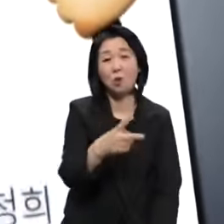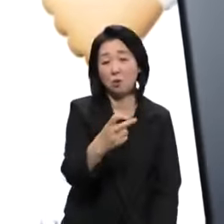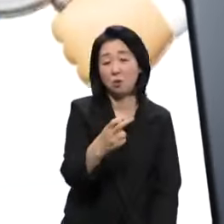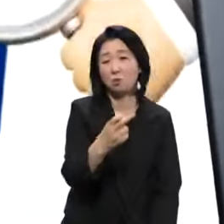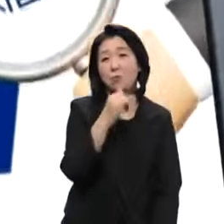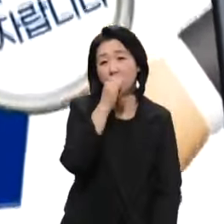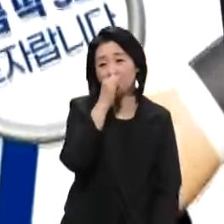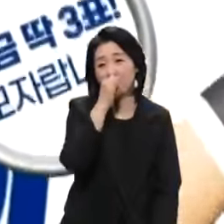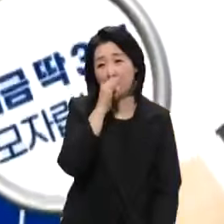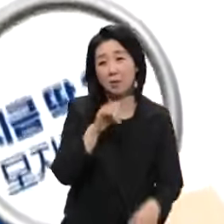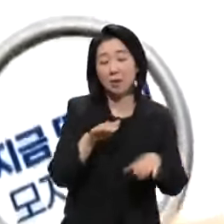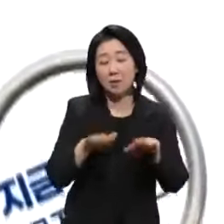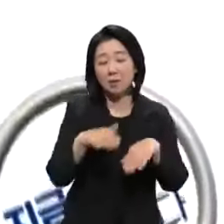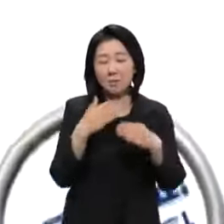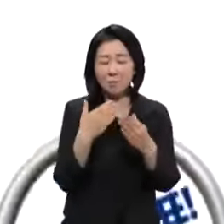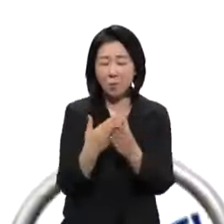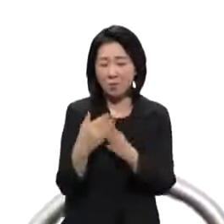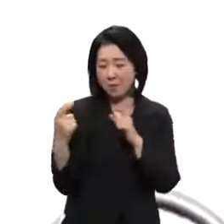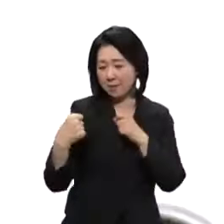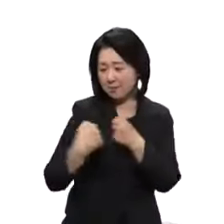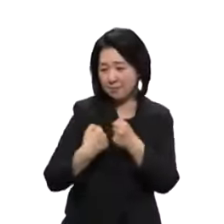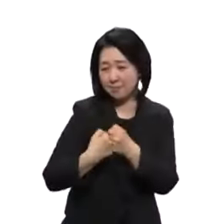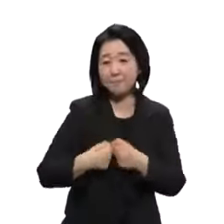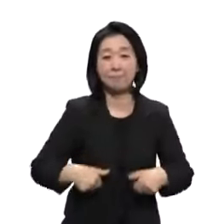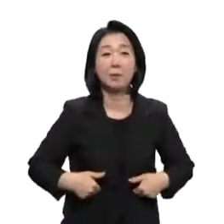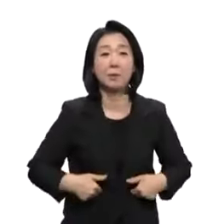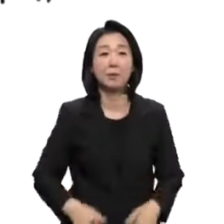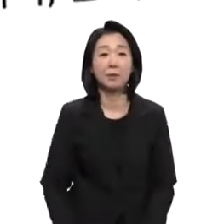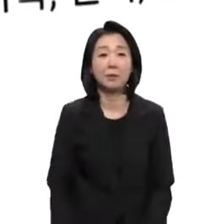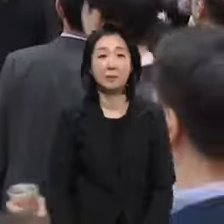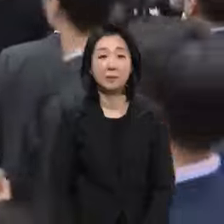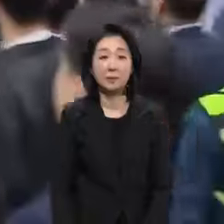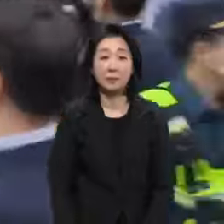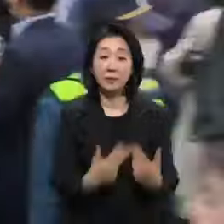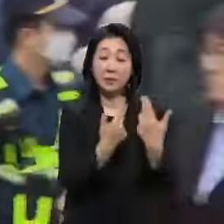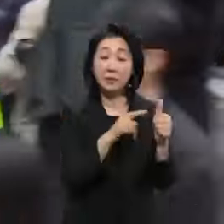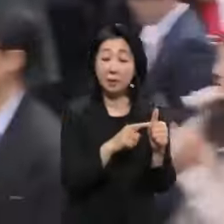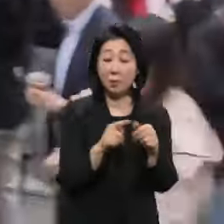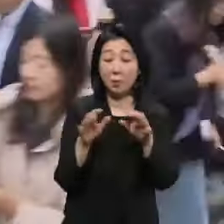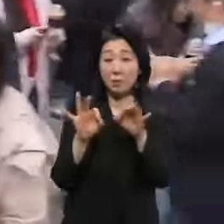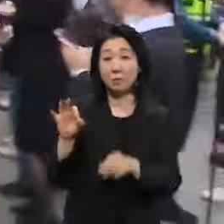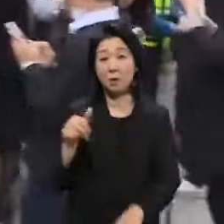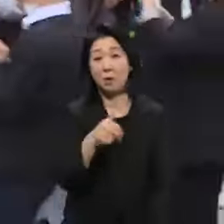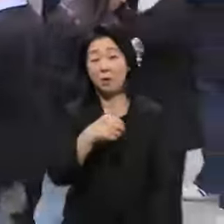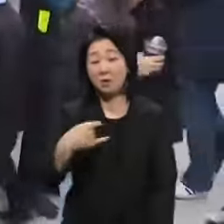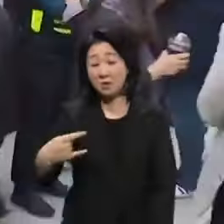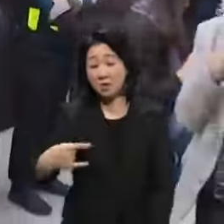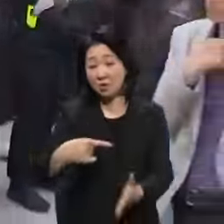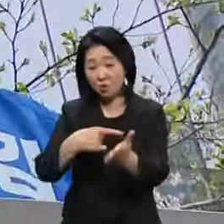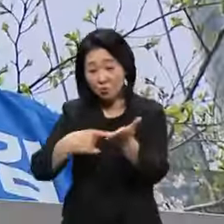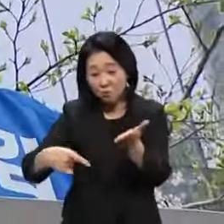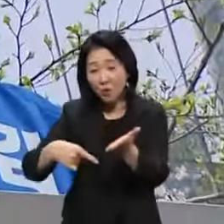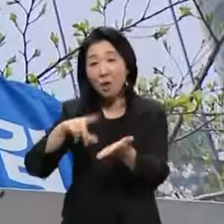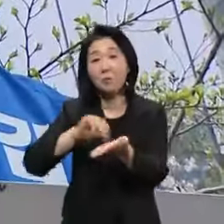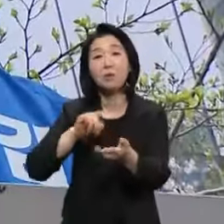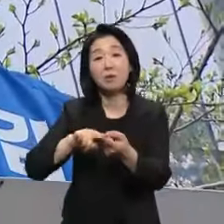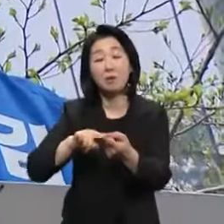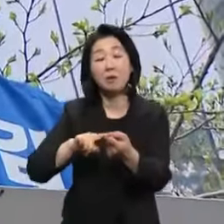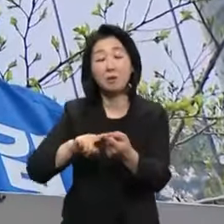된다며 이제는 백병전이라는 글을 올리기도 했습니다. 이 대표는 또 김건희 여사 리스크를 코리아 디스카운트에